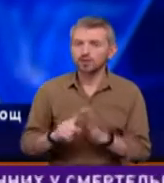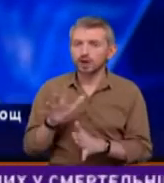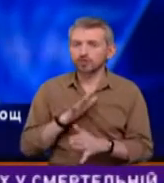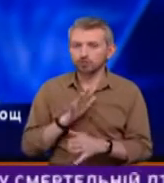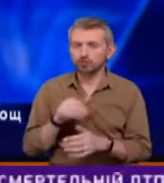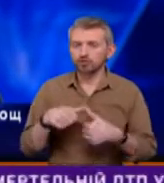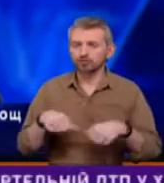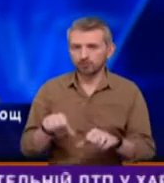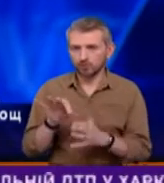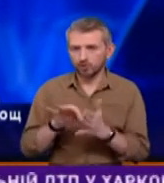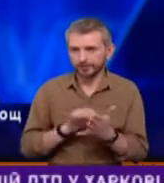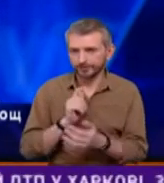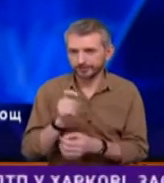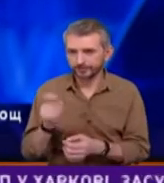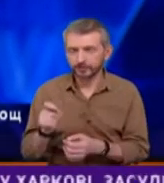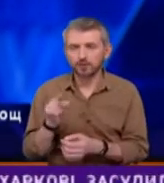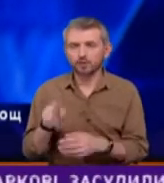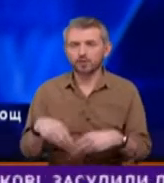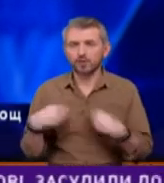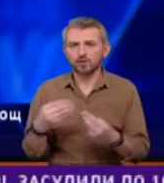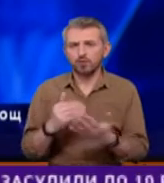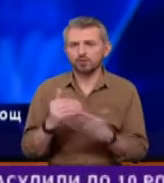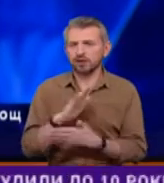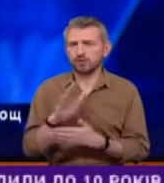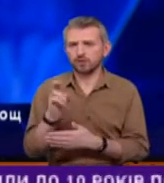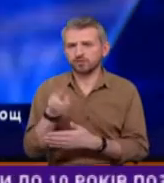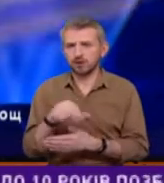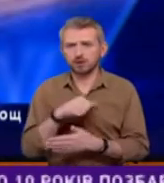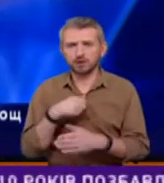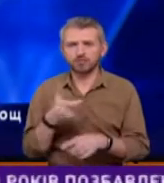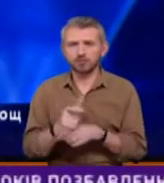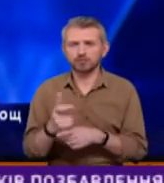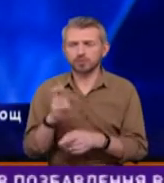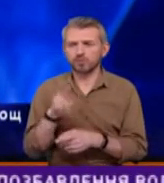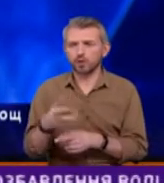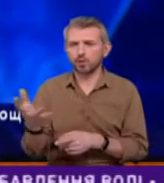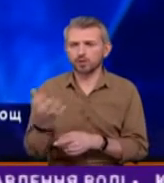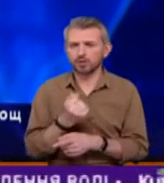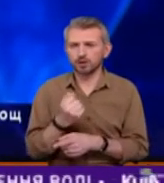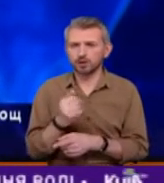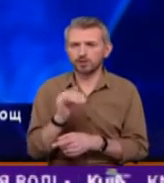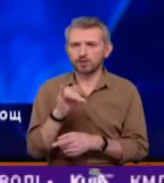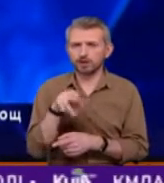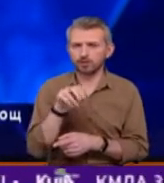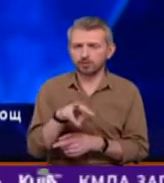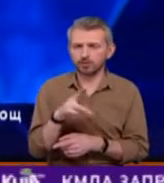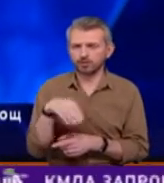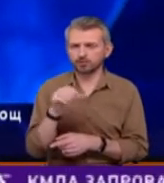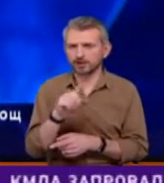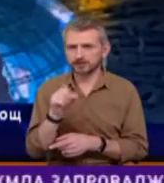Ну. Спочатку голосувало журі, і журі дало не найвищий бал, найбільший бал отримали по-моєму, Freedom Jazz